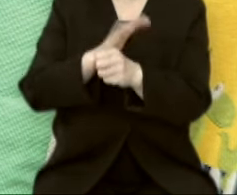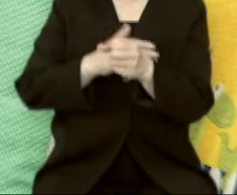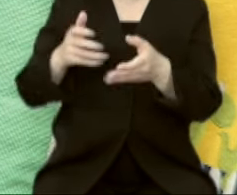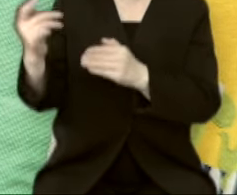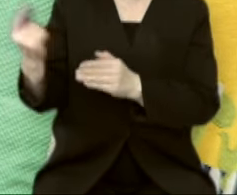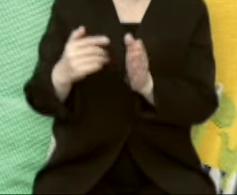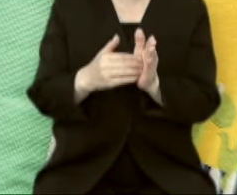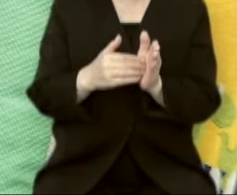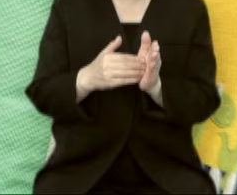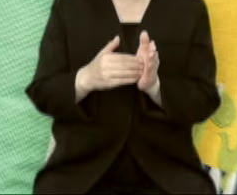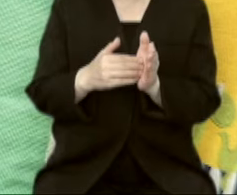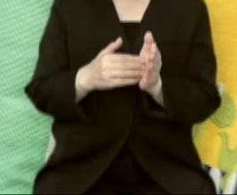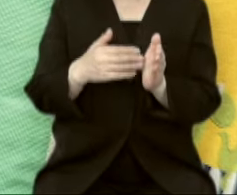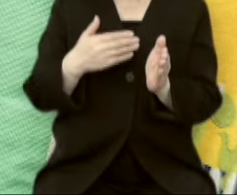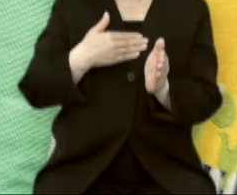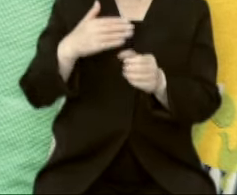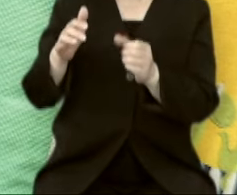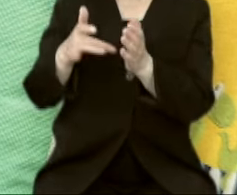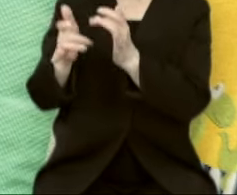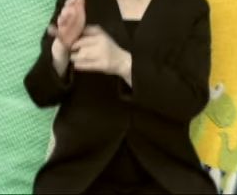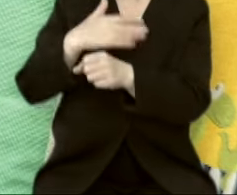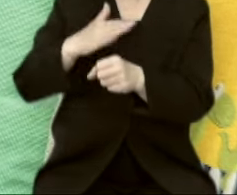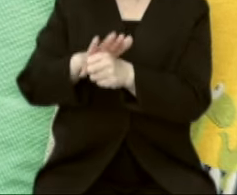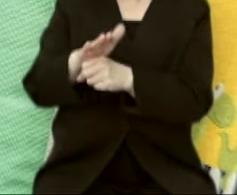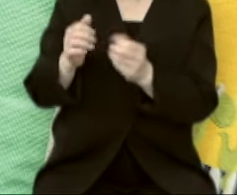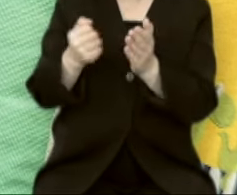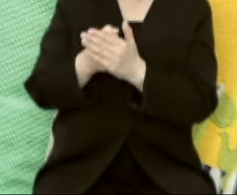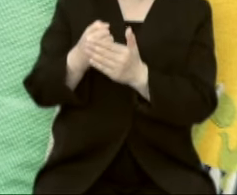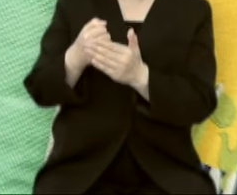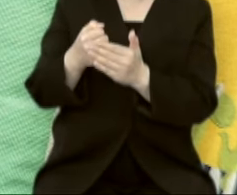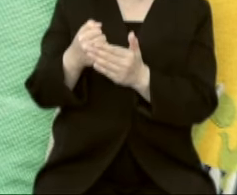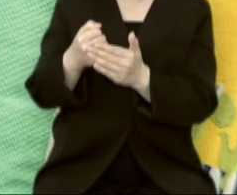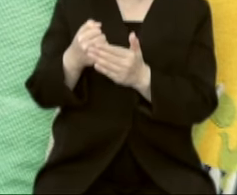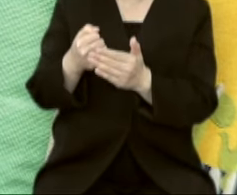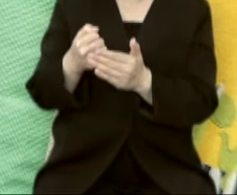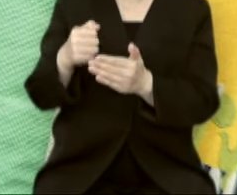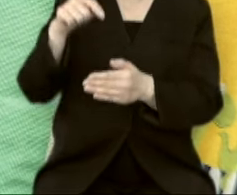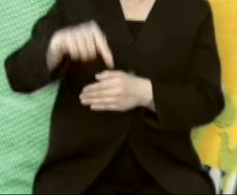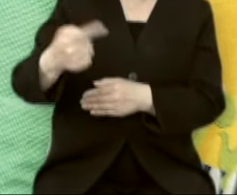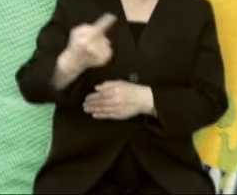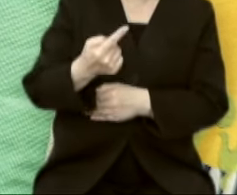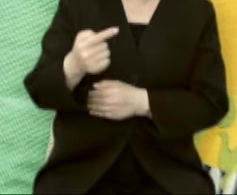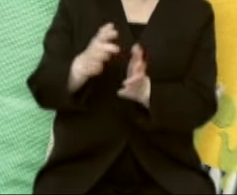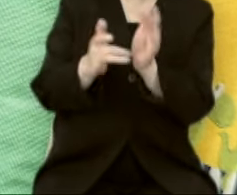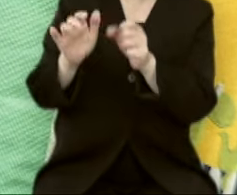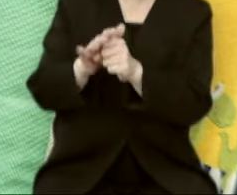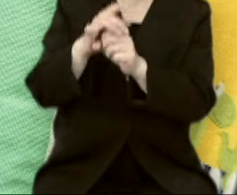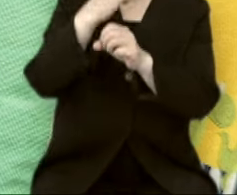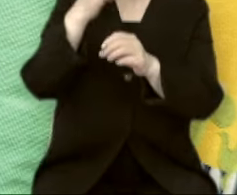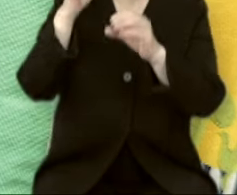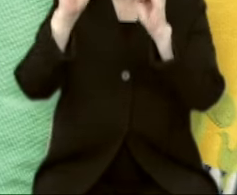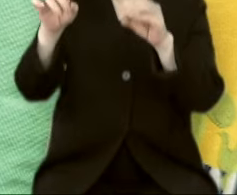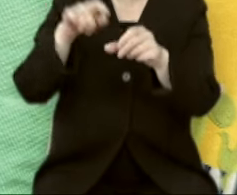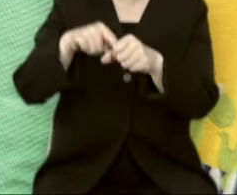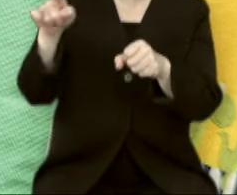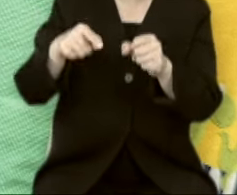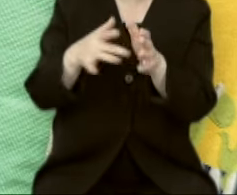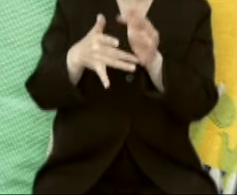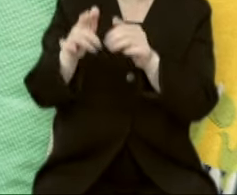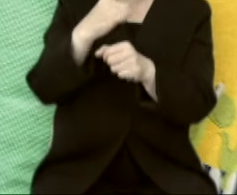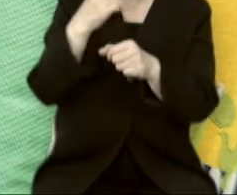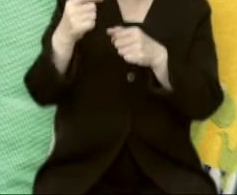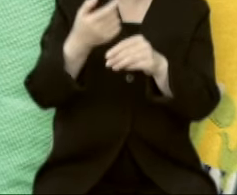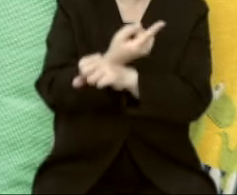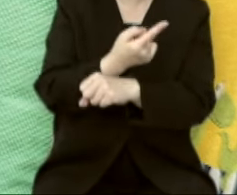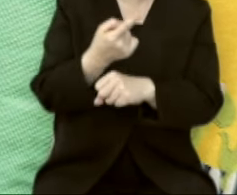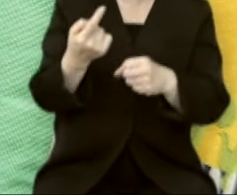여러분들을 사랑하시기 때문에 저희가 이곳에 왔기 때문에 예수님의 그 사랑을 증거하러 왔으니까 나는 예수를 증거하는 것 이외에는